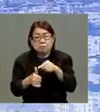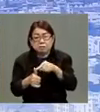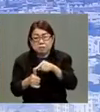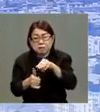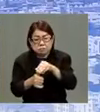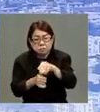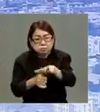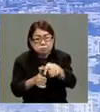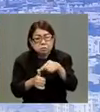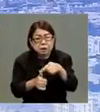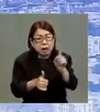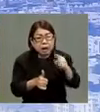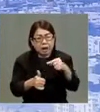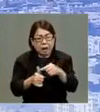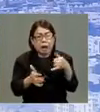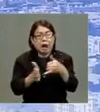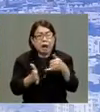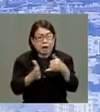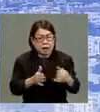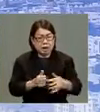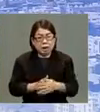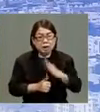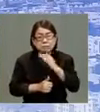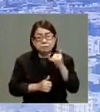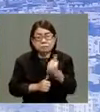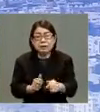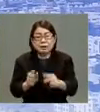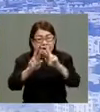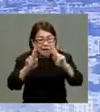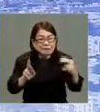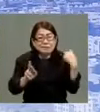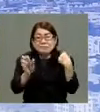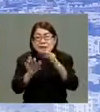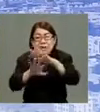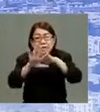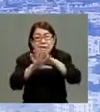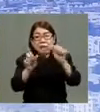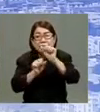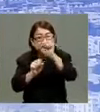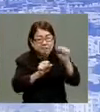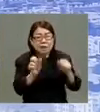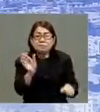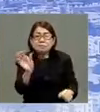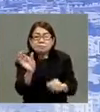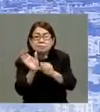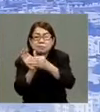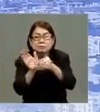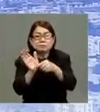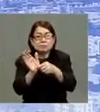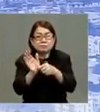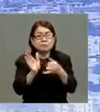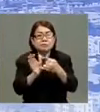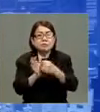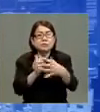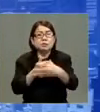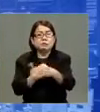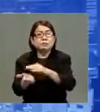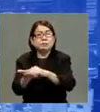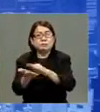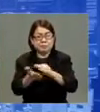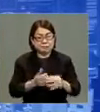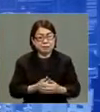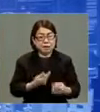ปรบกวนคนอื่นมากก็คือท่านไปตรงไหนบ้างท่านก็ไปสแกนไปร้านเล็กๆร้านน้อยท่านก็สแกนเขาจะมีจุดให้สแกนอยู่แล้วครับ สำหรับกร